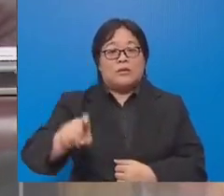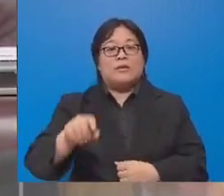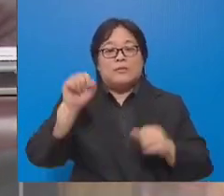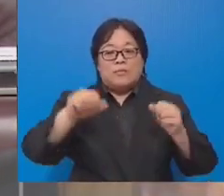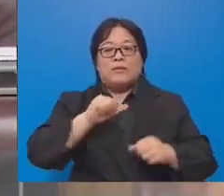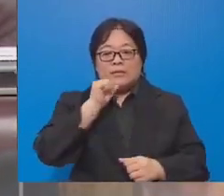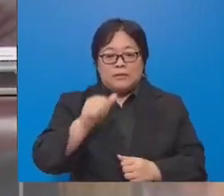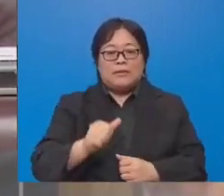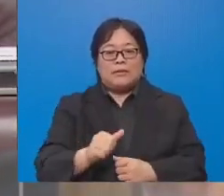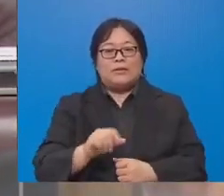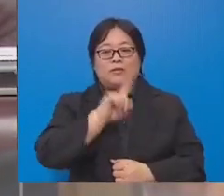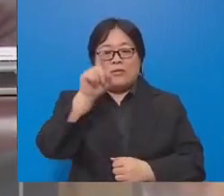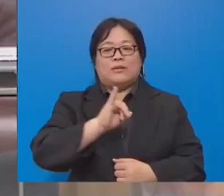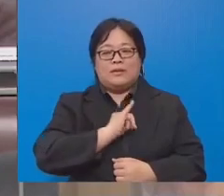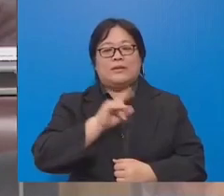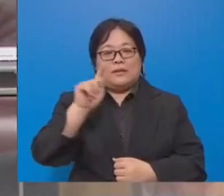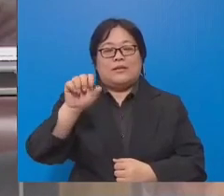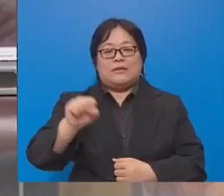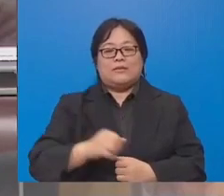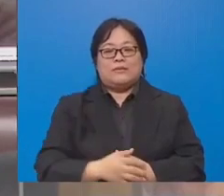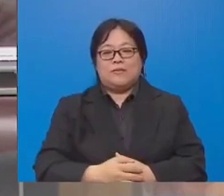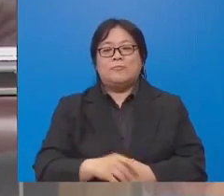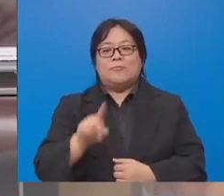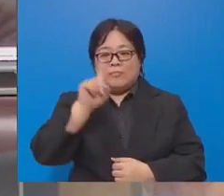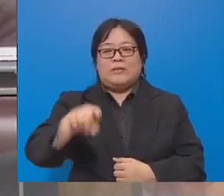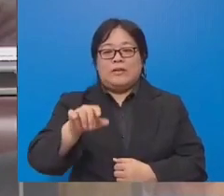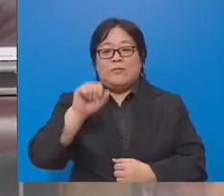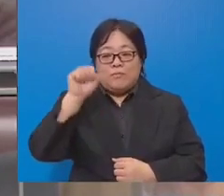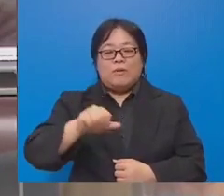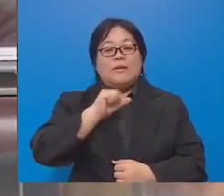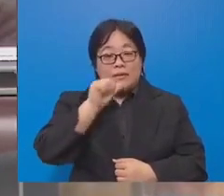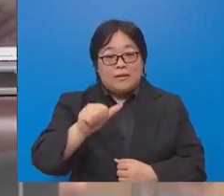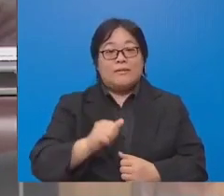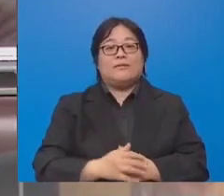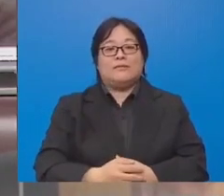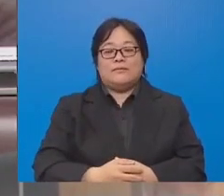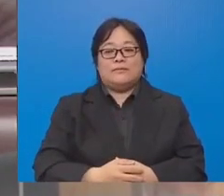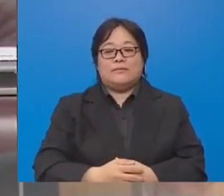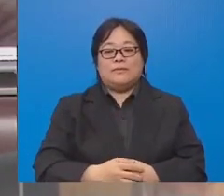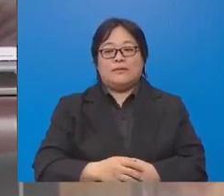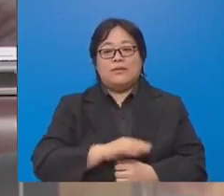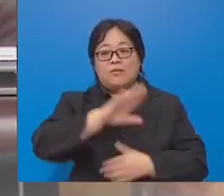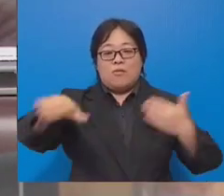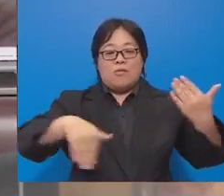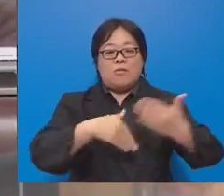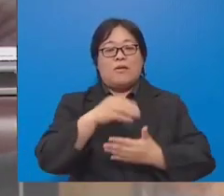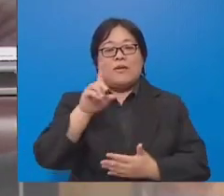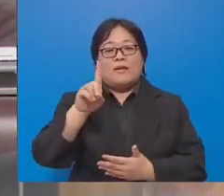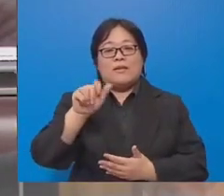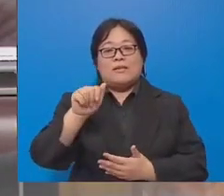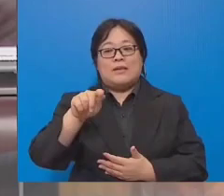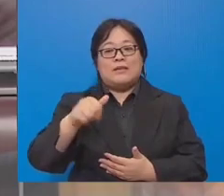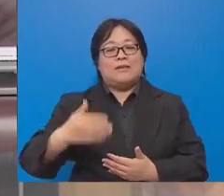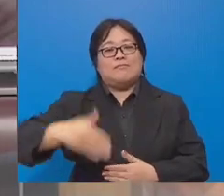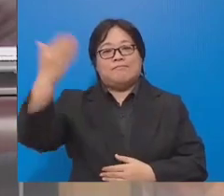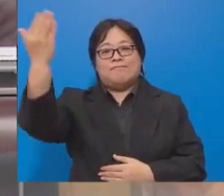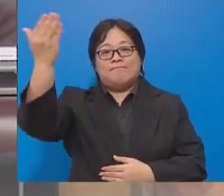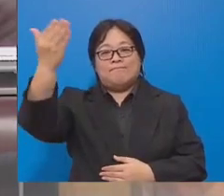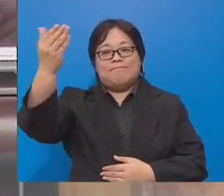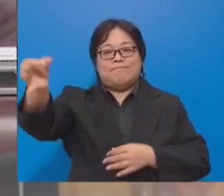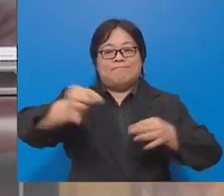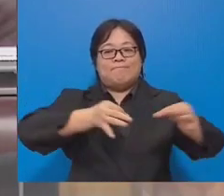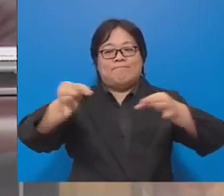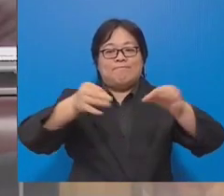boleh atau tidak salah saya tansri soalan saat boleh ataupun tidak segala rata-rata itu dibentangkan